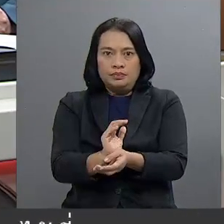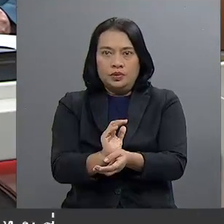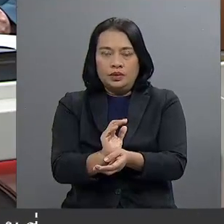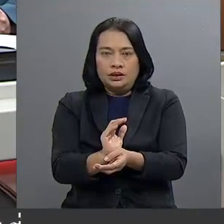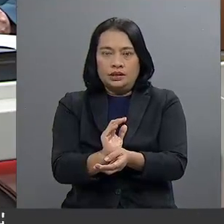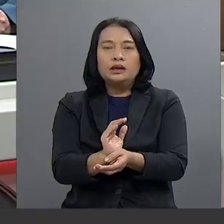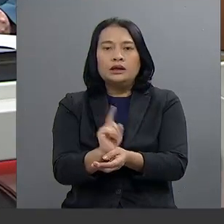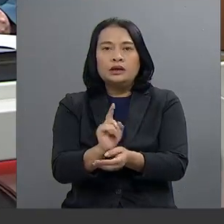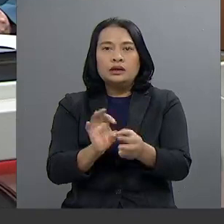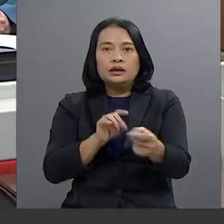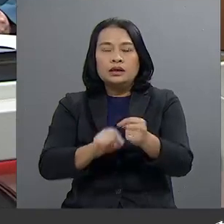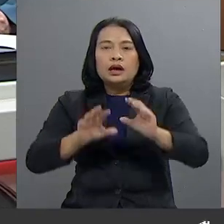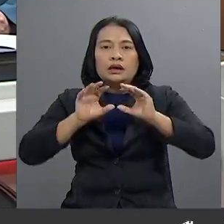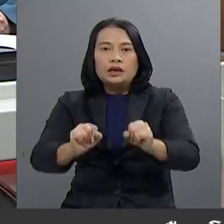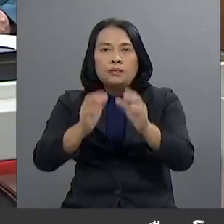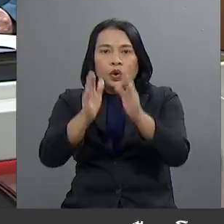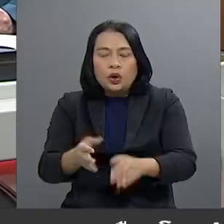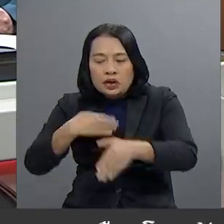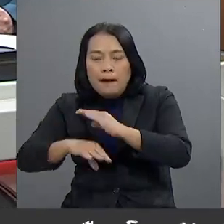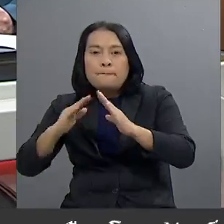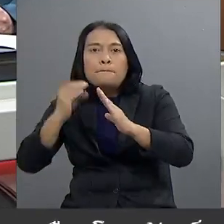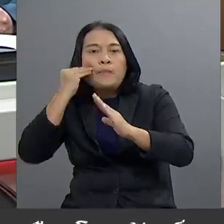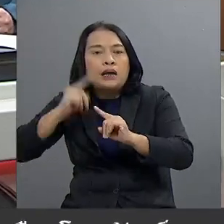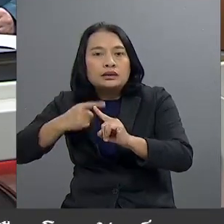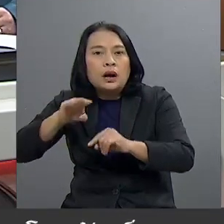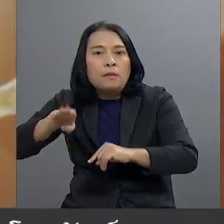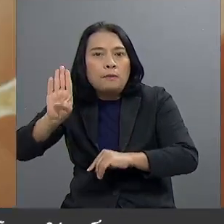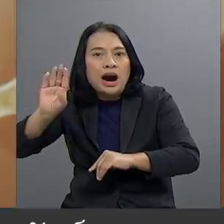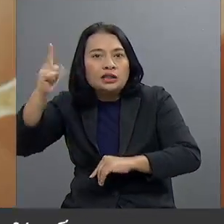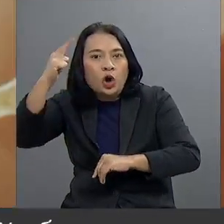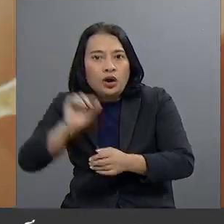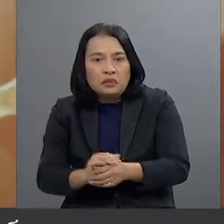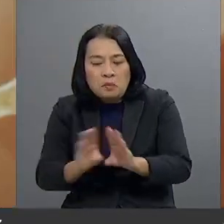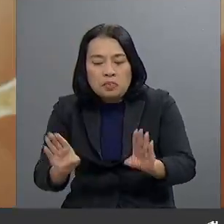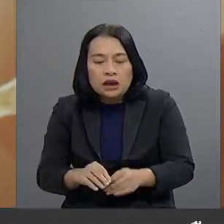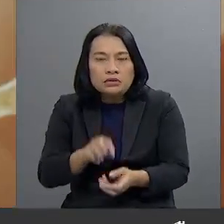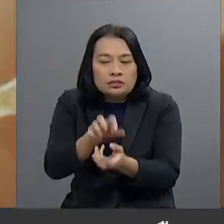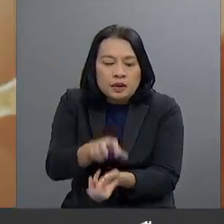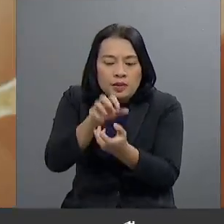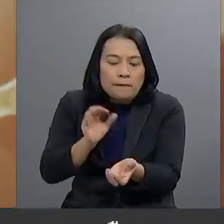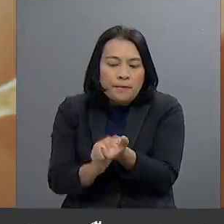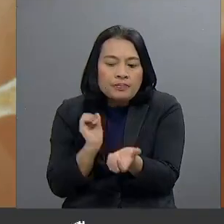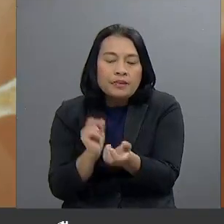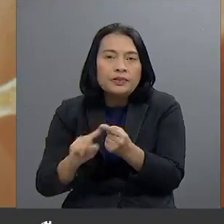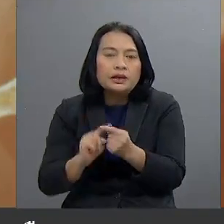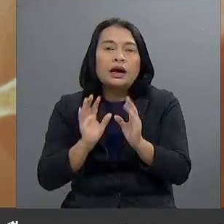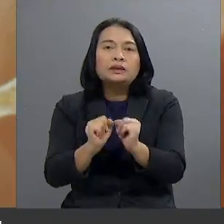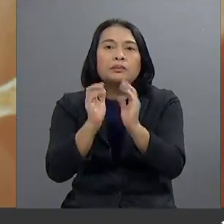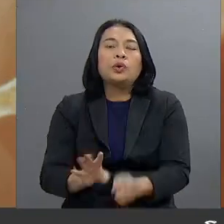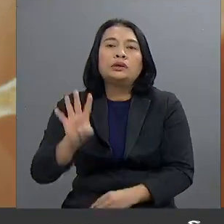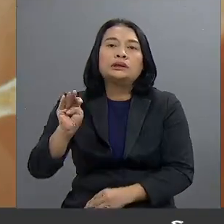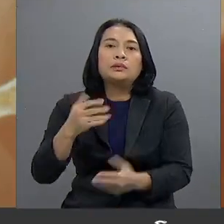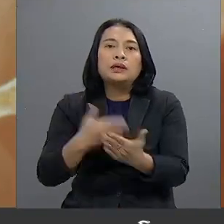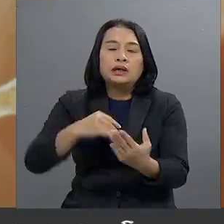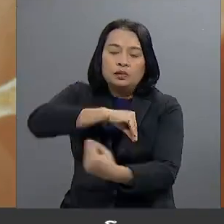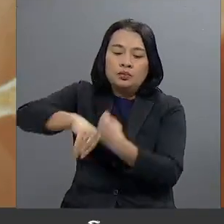พนันที่ลักลอบใช้บ้านเช่าย่านบางบัวทองเปิดเล่นพนันค่ะโดยควบคุมตัวนักพนันได้40คนและพบเงินหมุนเวียนหลักแ